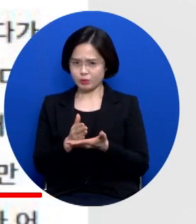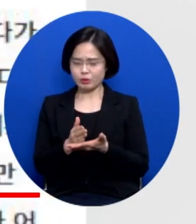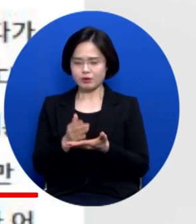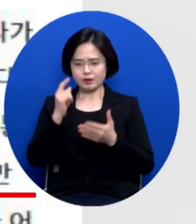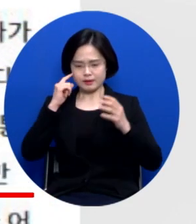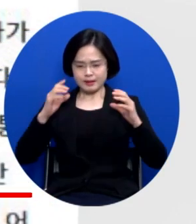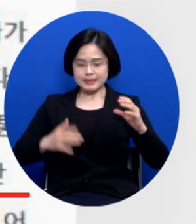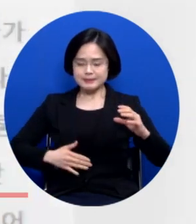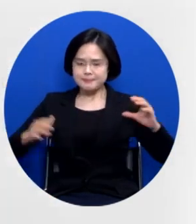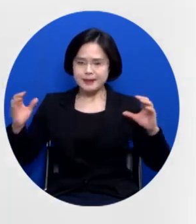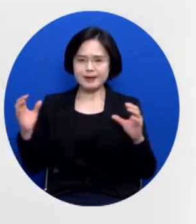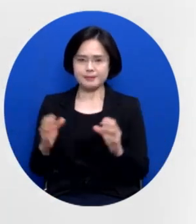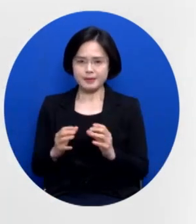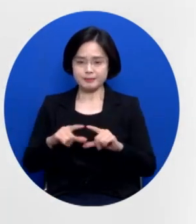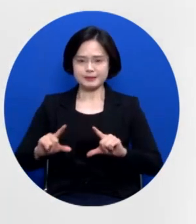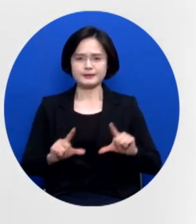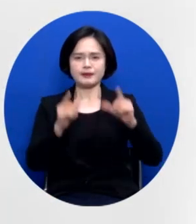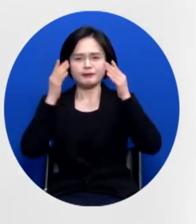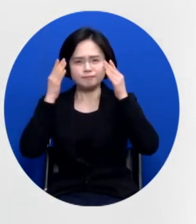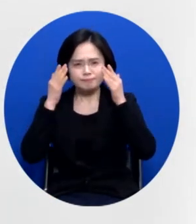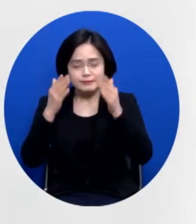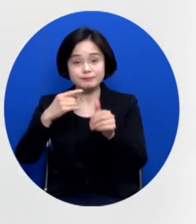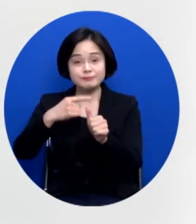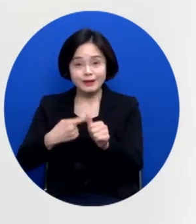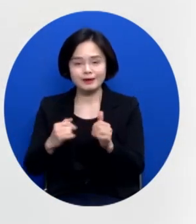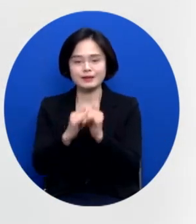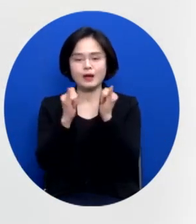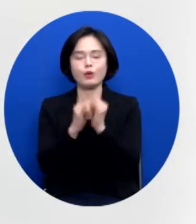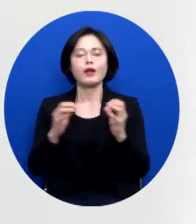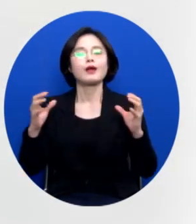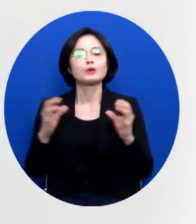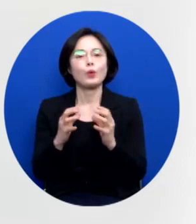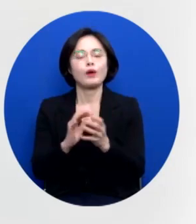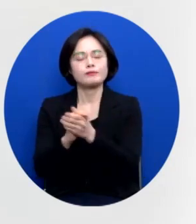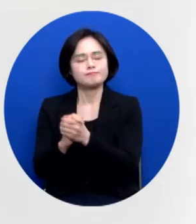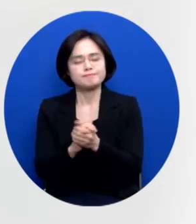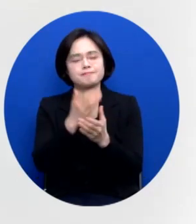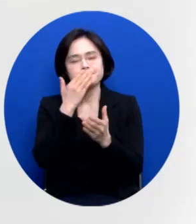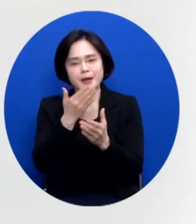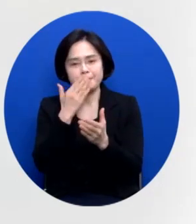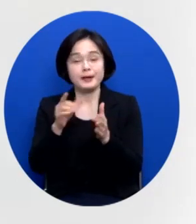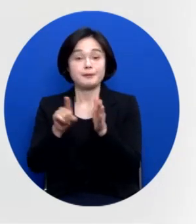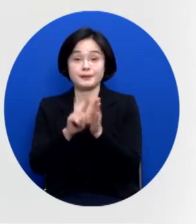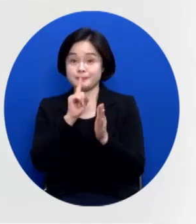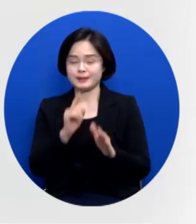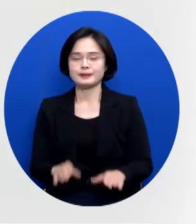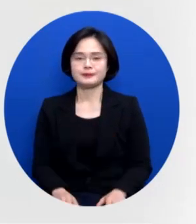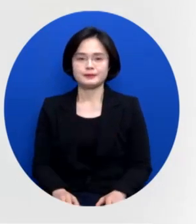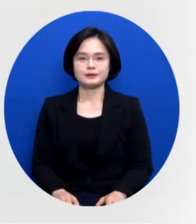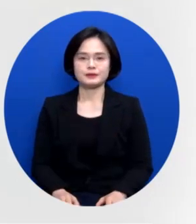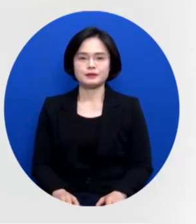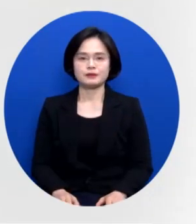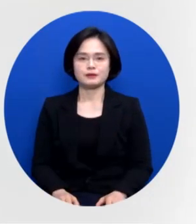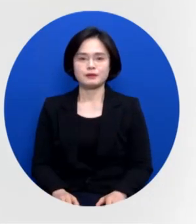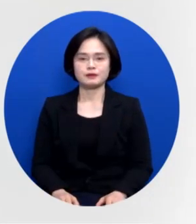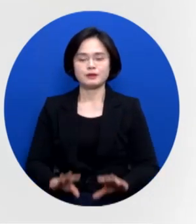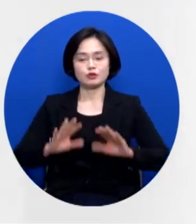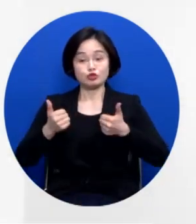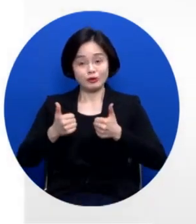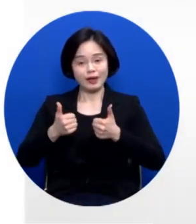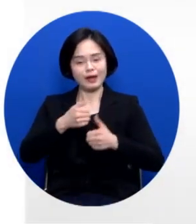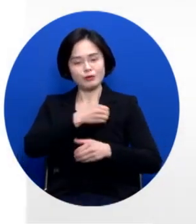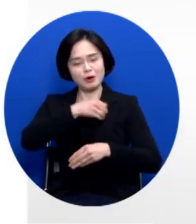국민 통합과 사회 통합이 저절로 이루어지리라 믿는다고 말했습니다. 또 다음 국회가 어떻게 구성될지는